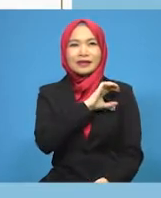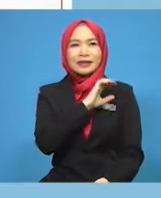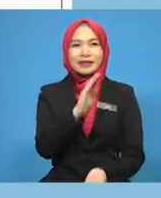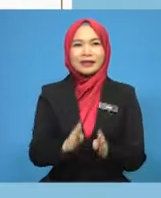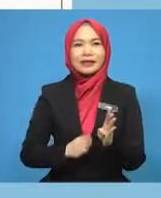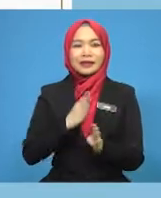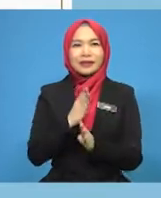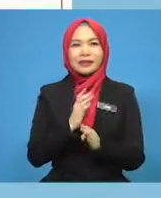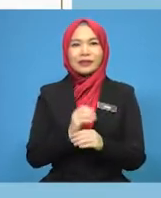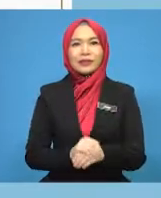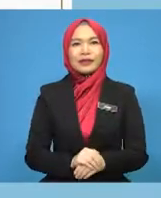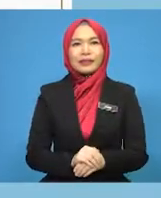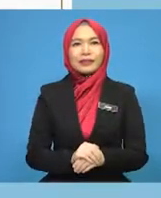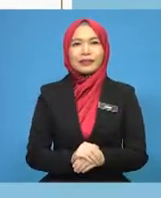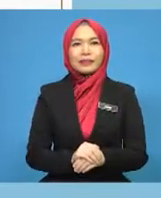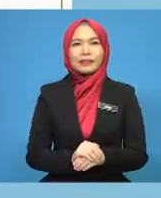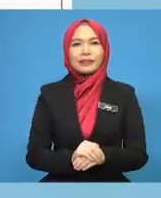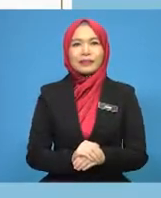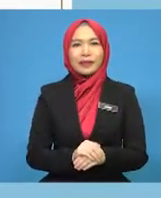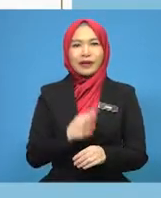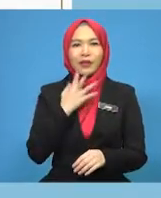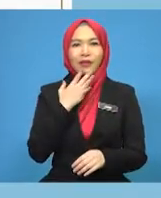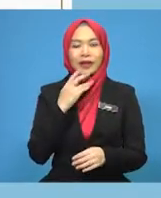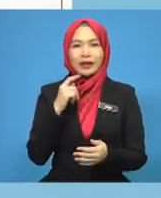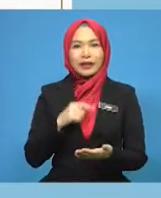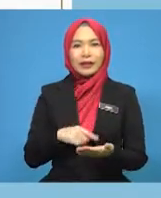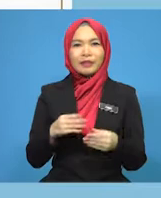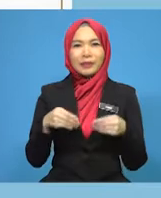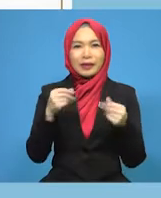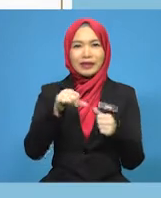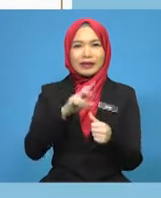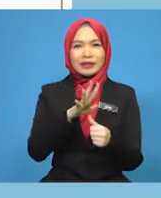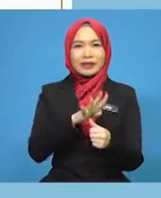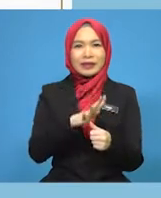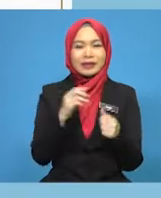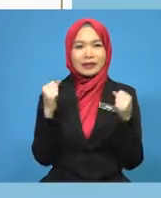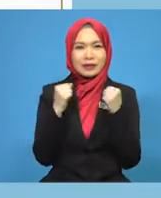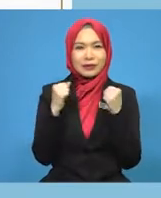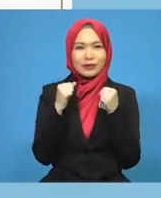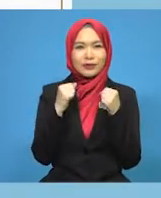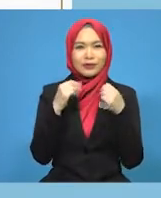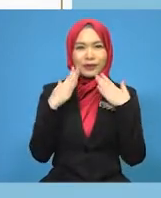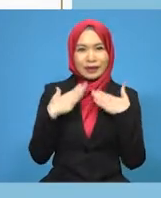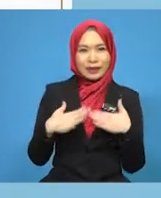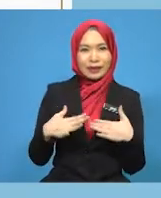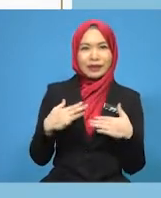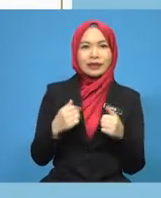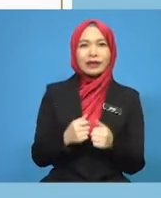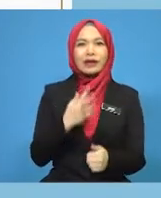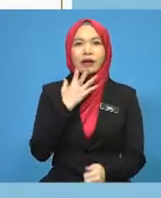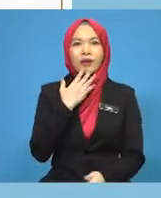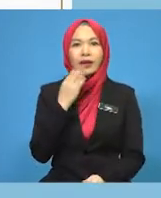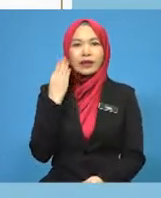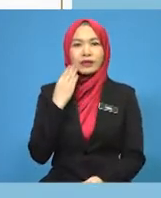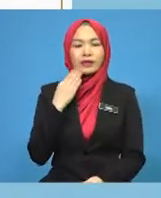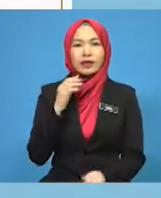Dominasi warna ini akan memberi kesan hangat, nyaman dan aman. Kelebihannya pula adalah warna coklat